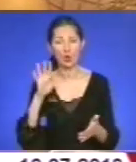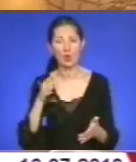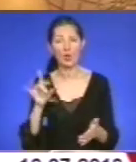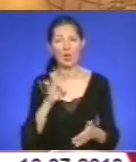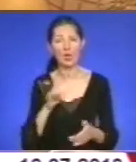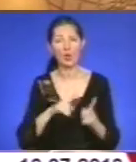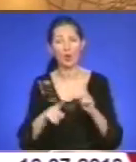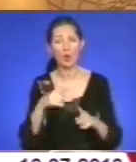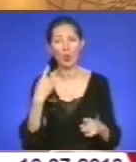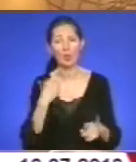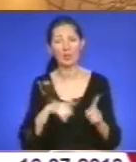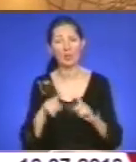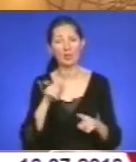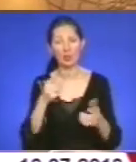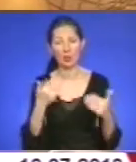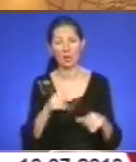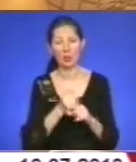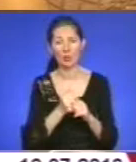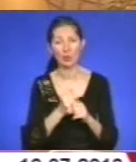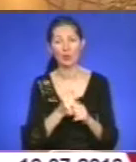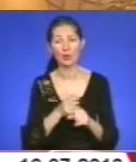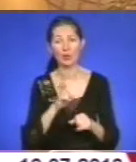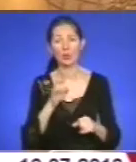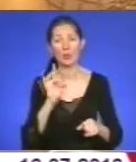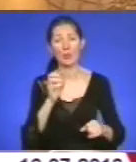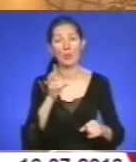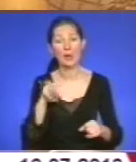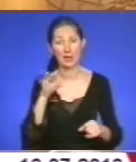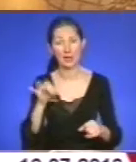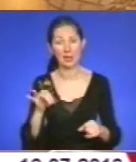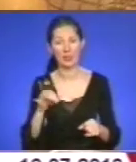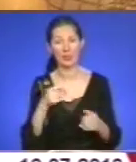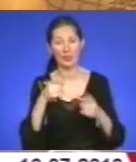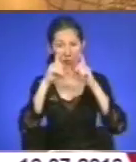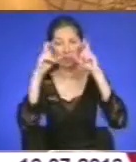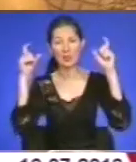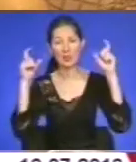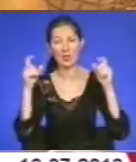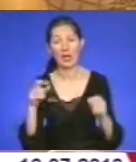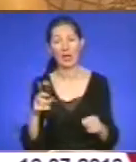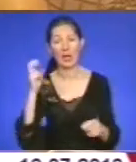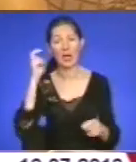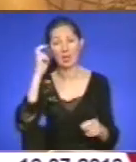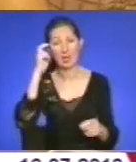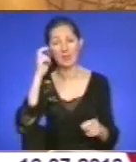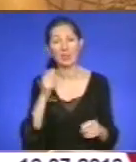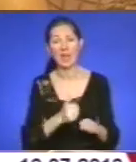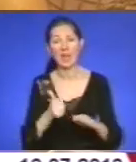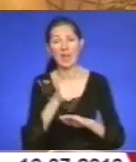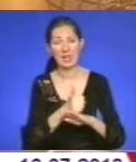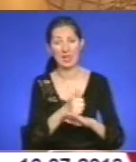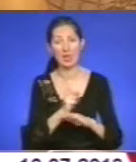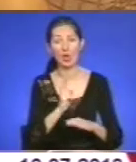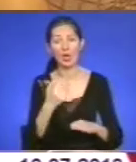до обласних рад, тут уже працюють так звані бренди. Тобто вивіски. Київські лідери, до яких часто